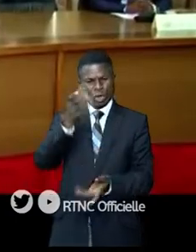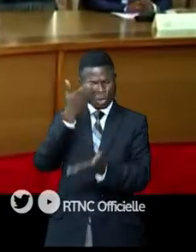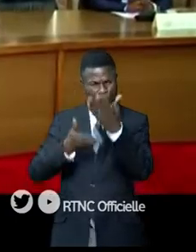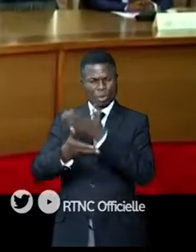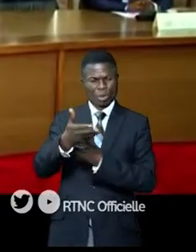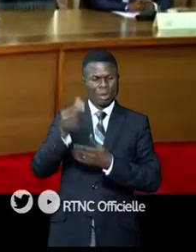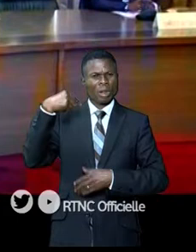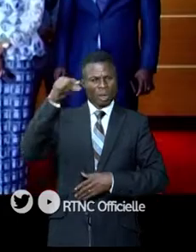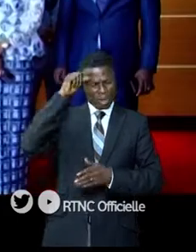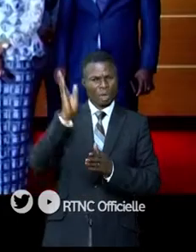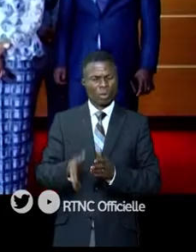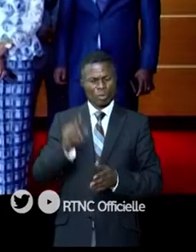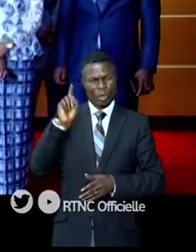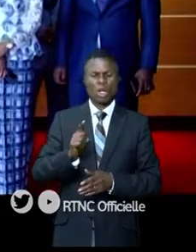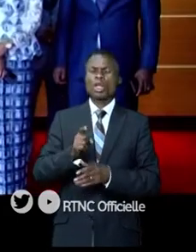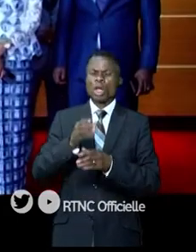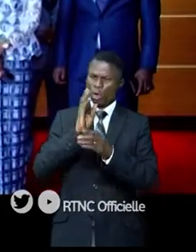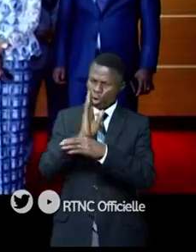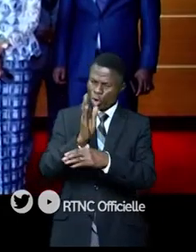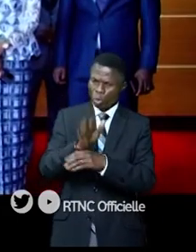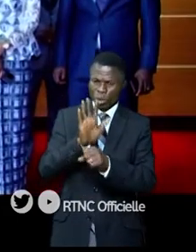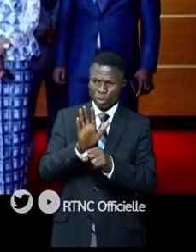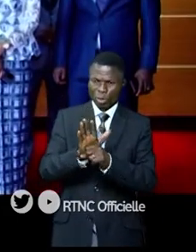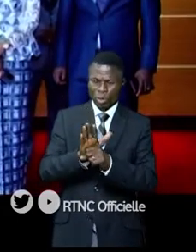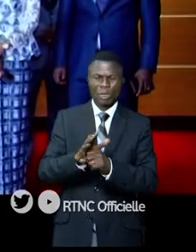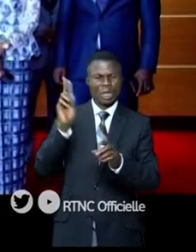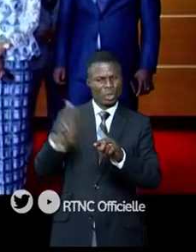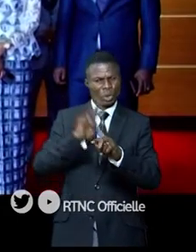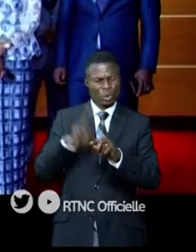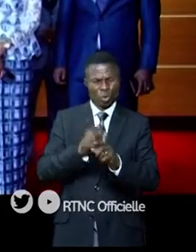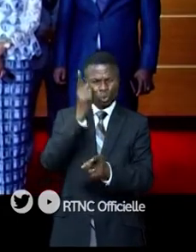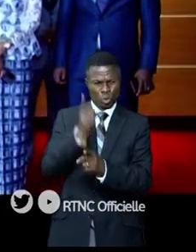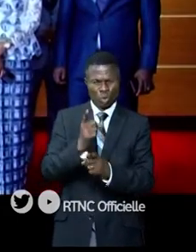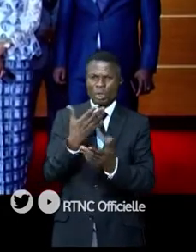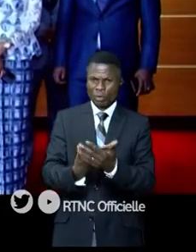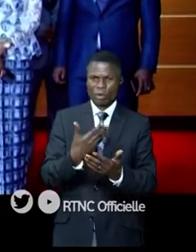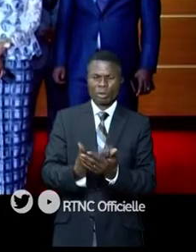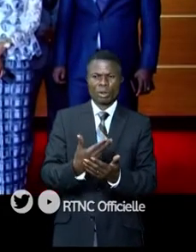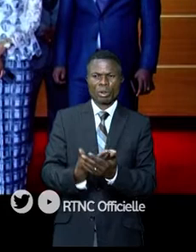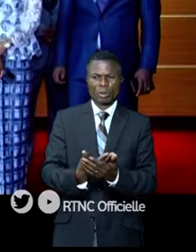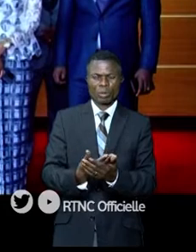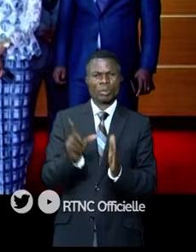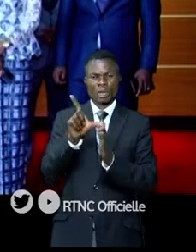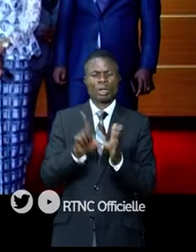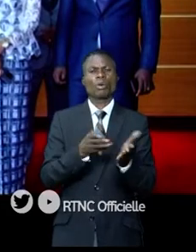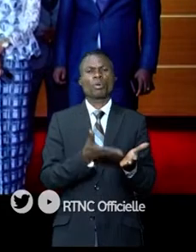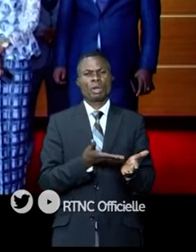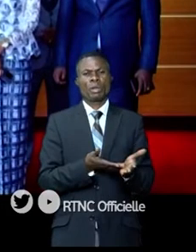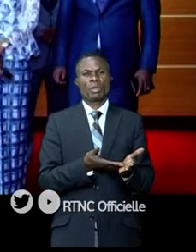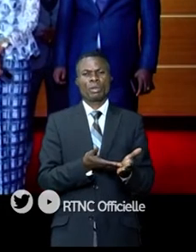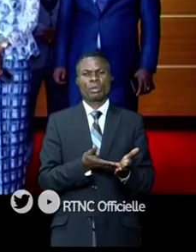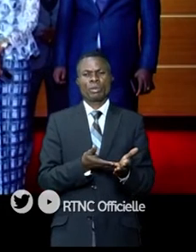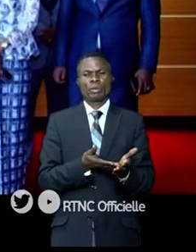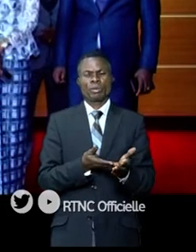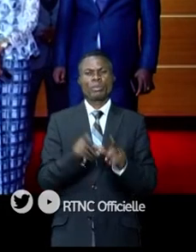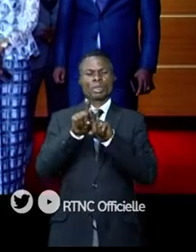le gouverneur est instruit pour appliquer de manière implacable cette réglementation.